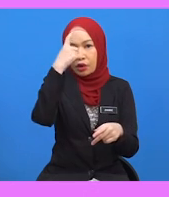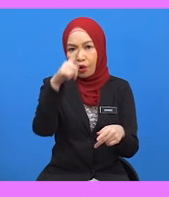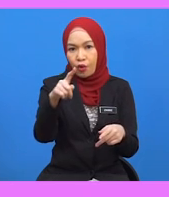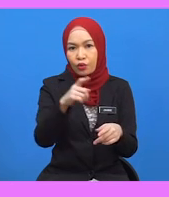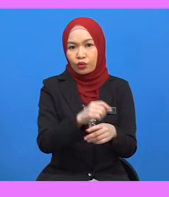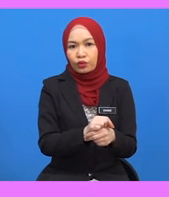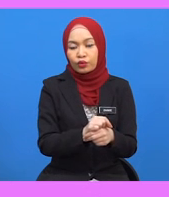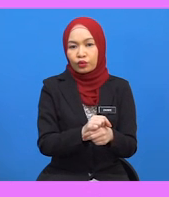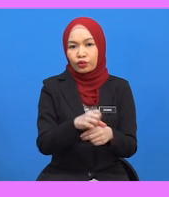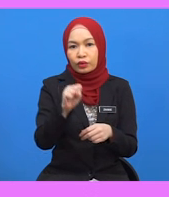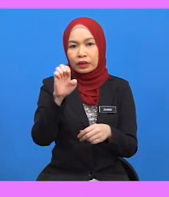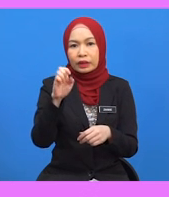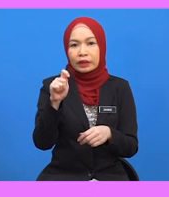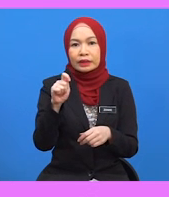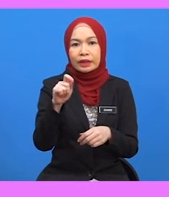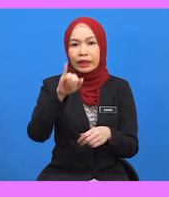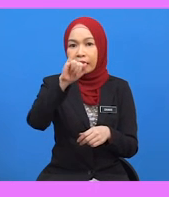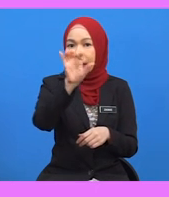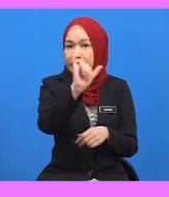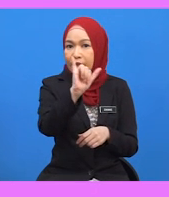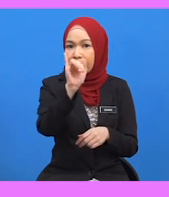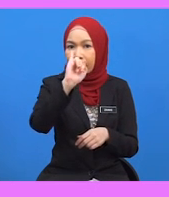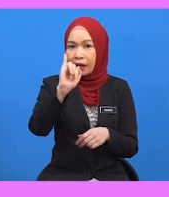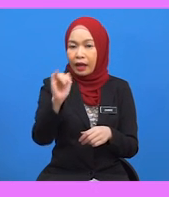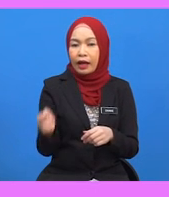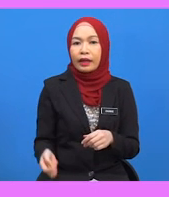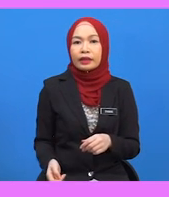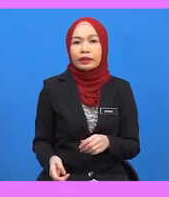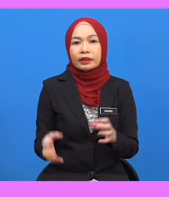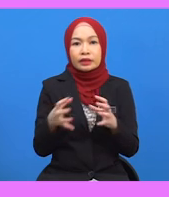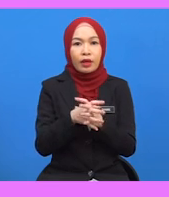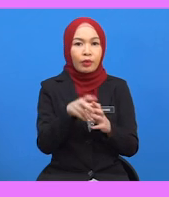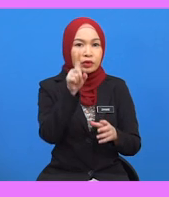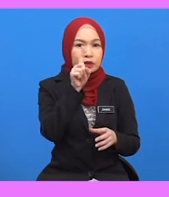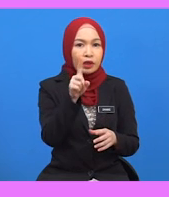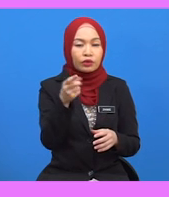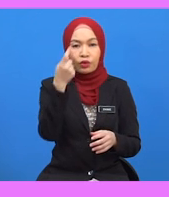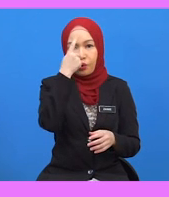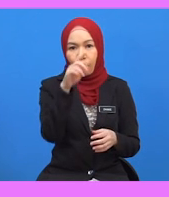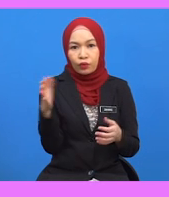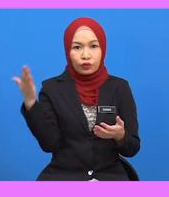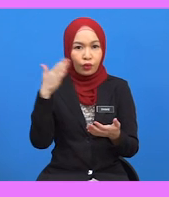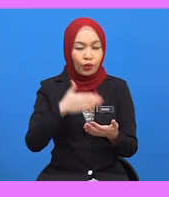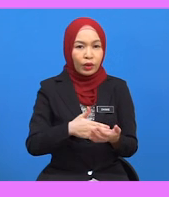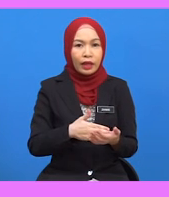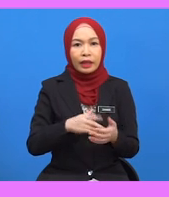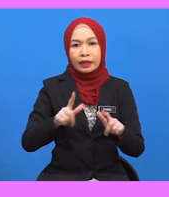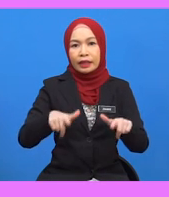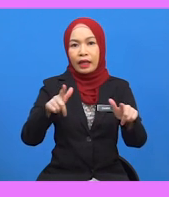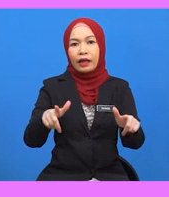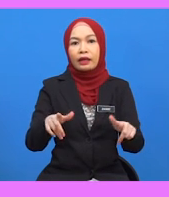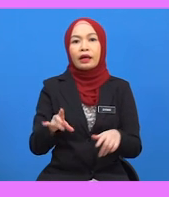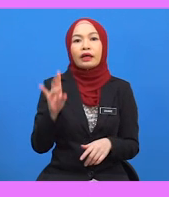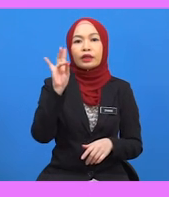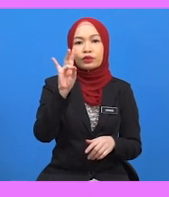setkan I sama dengan I tambah 1 untuk mengulangi langkah ketujuh semula.